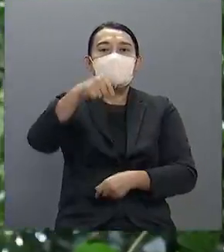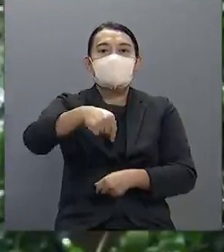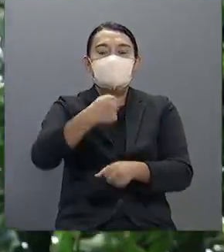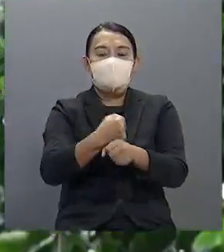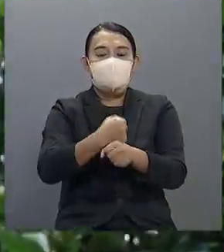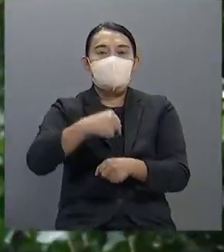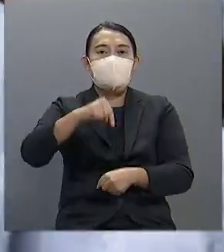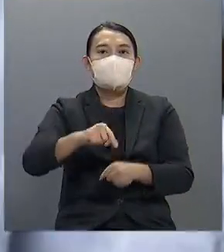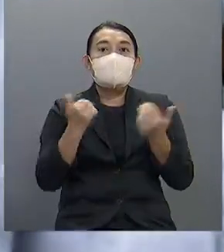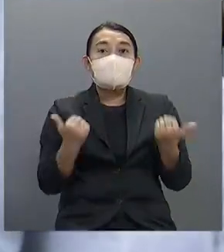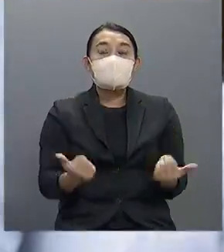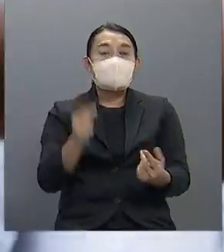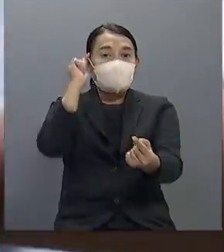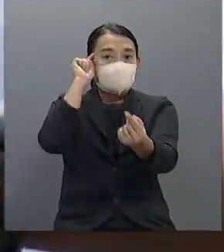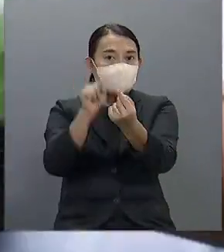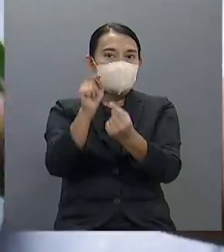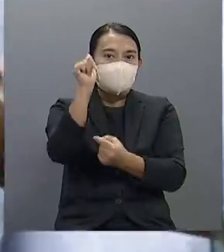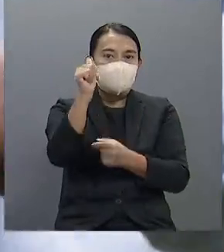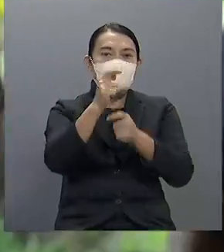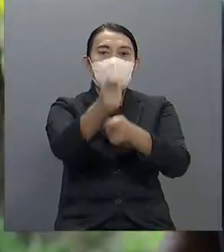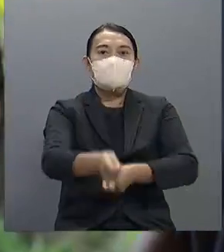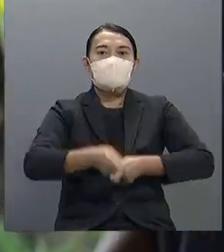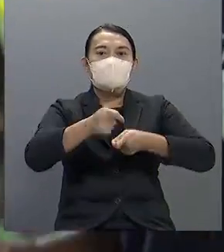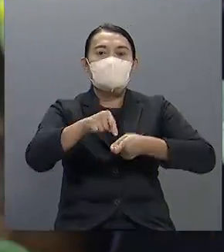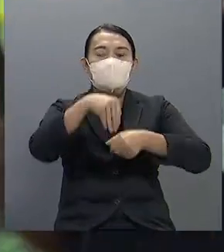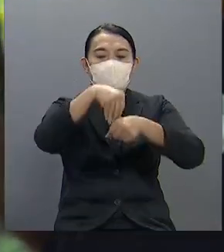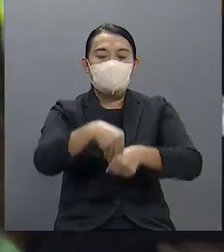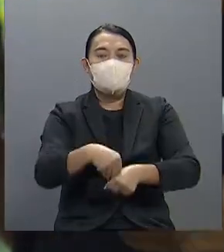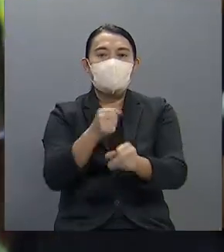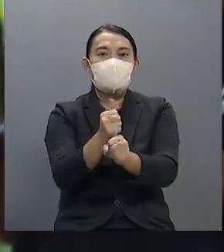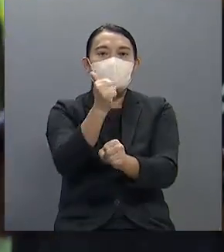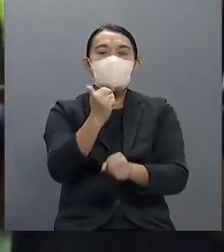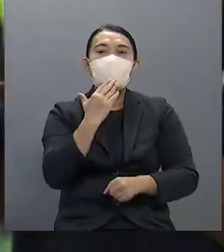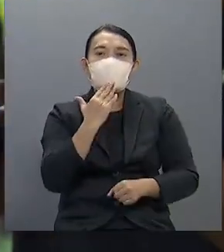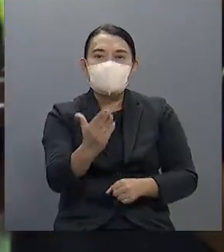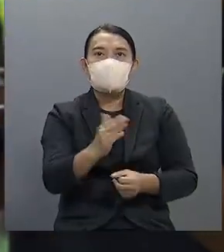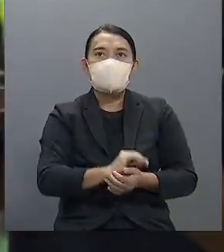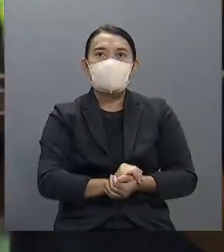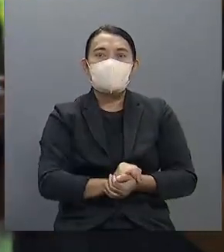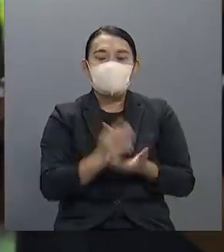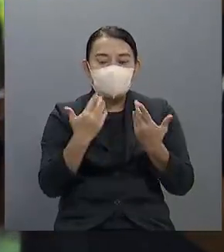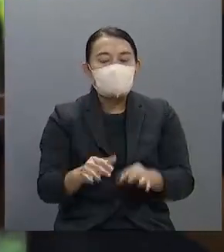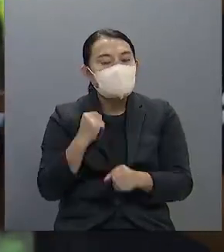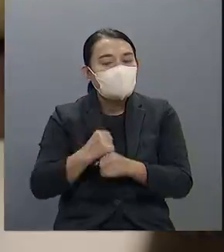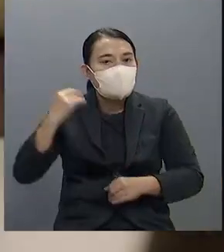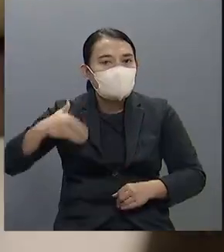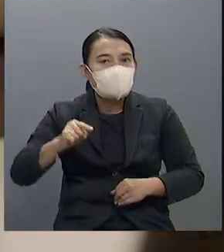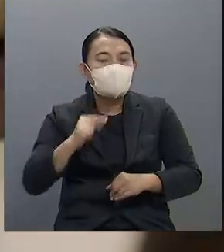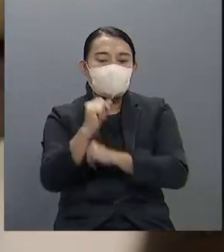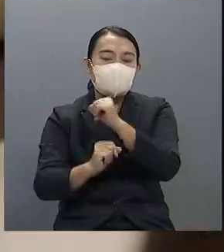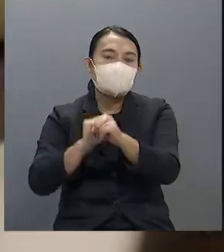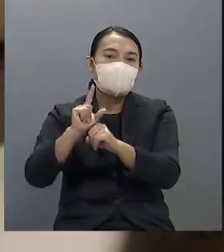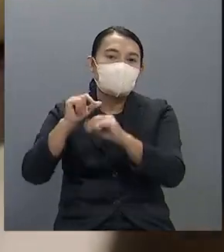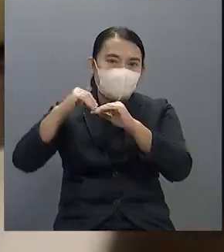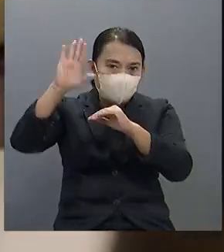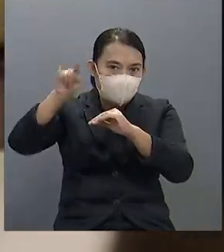ทย์ได้เลยครับว่ามันเป็นเกษตรยั่งยืนนะครับหลังจากที่ได้ดำเนินการมา ตลอดระยะเวลา20กว่าปีนะครับวันนี้เราเดินในพื้นที่